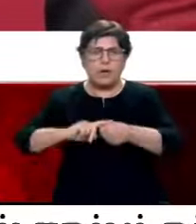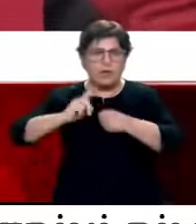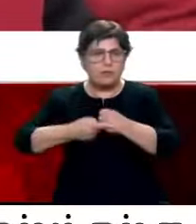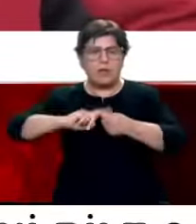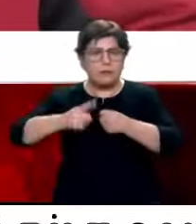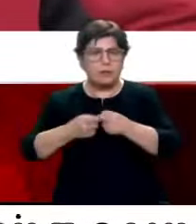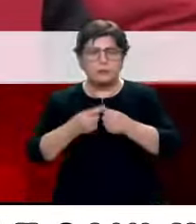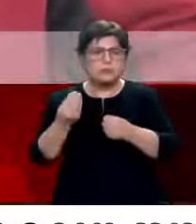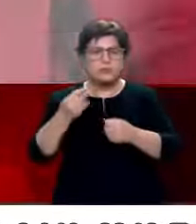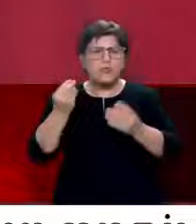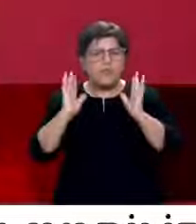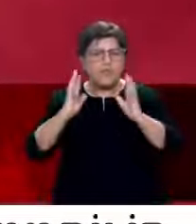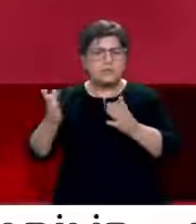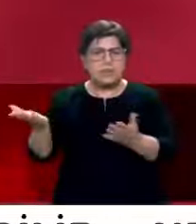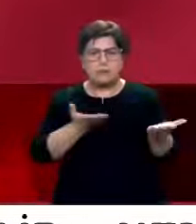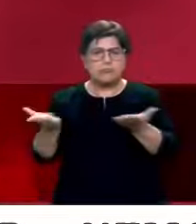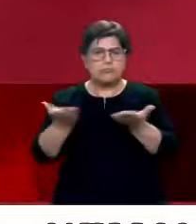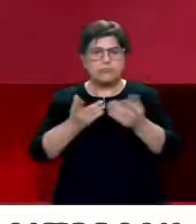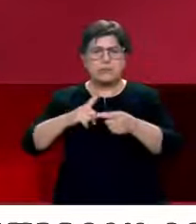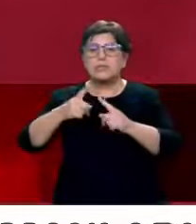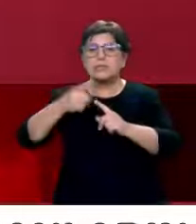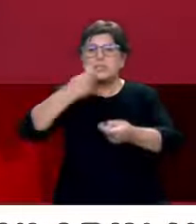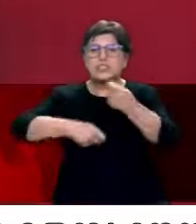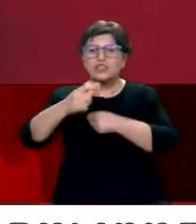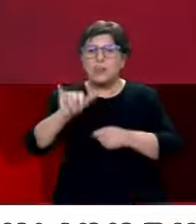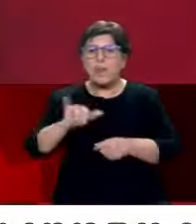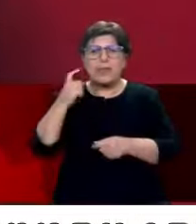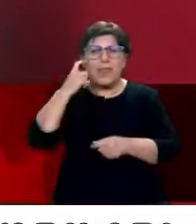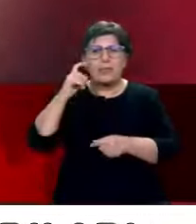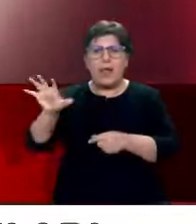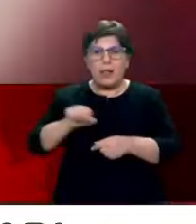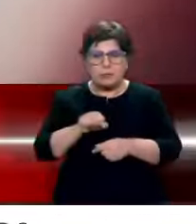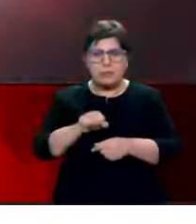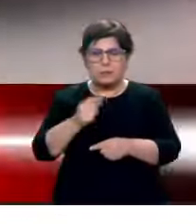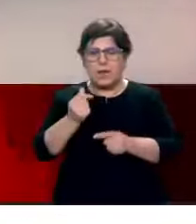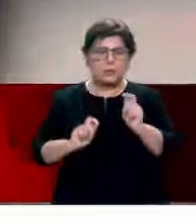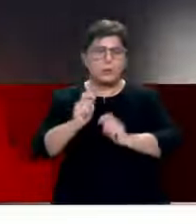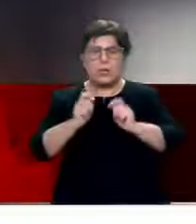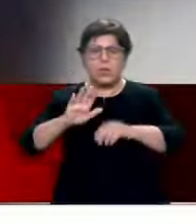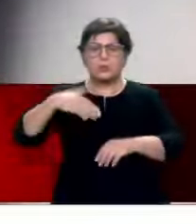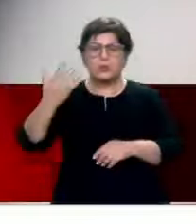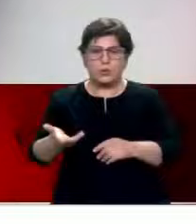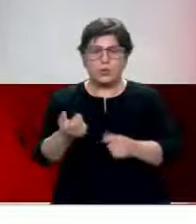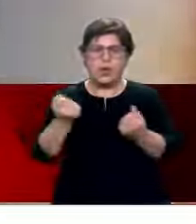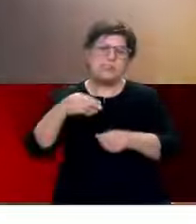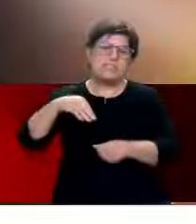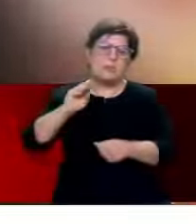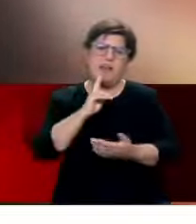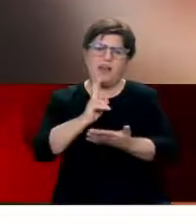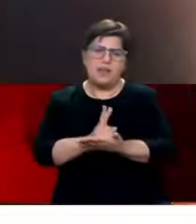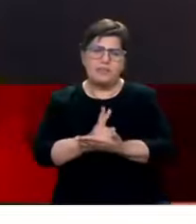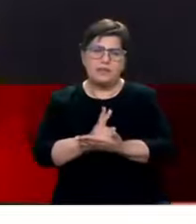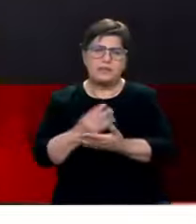ü ü tane denk gelebiliyor hafif ticari aracını bir yakınından almıştı biraz kullandıktan sonra aracı satmaya karar